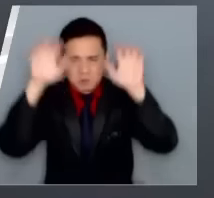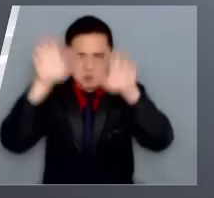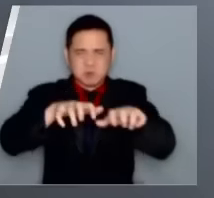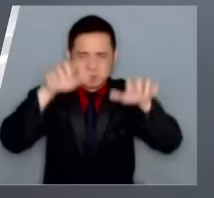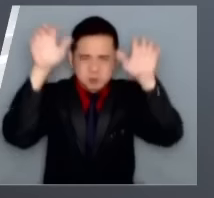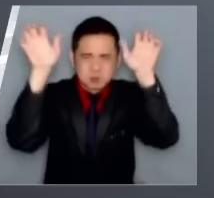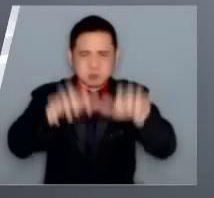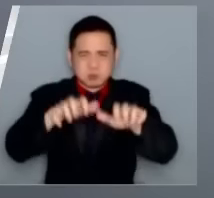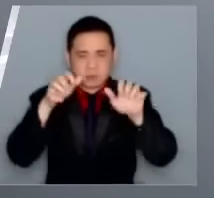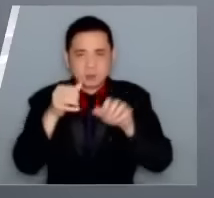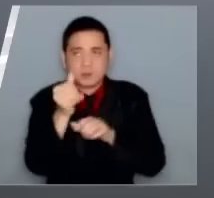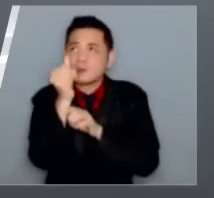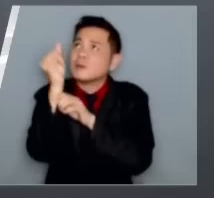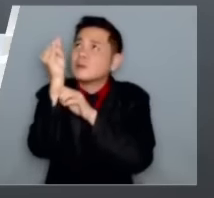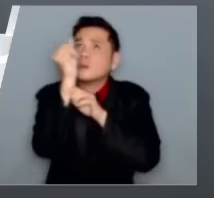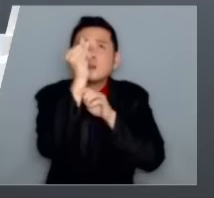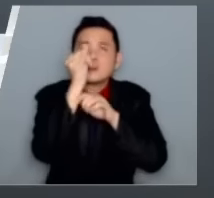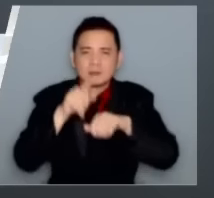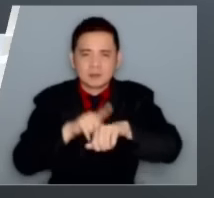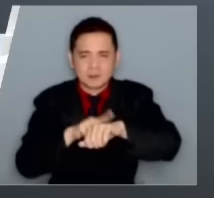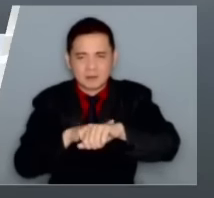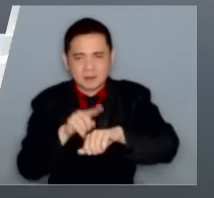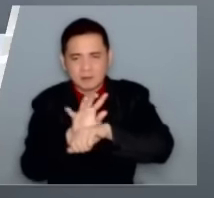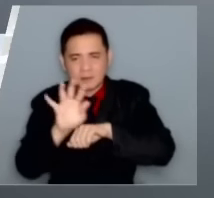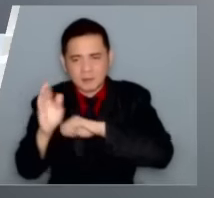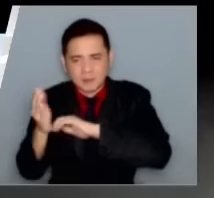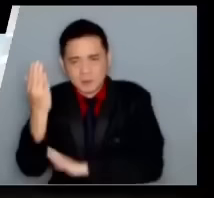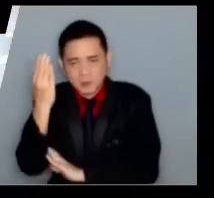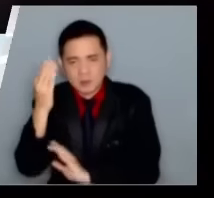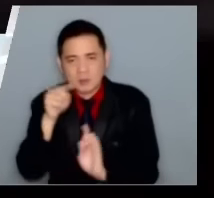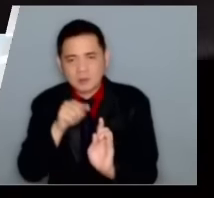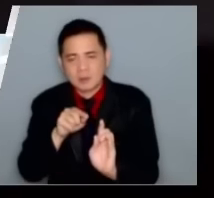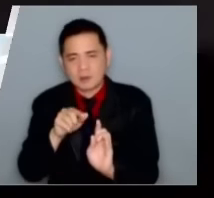yan, alas 6:30 ng gabi sa barangay Kandating sa bayan ng Arayat. Oh, Diyos ko!